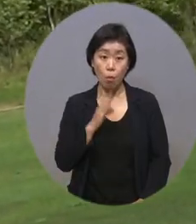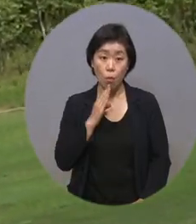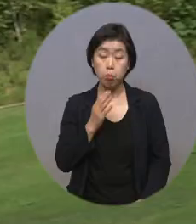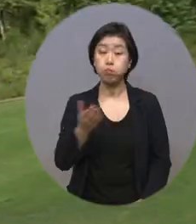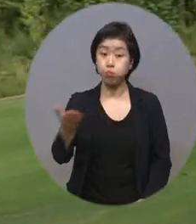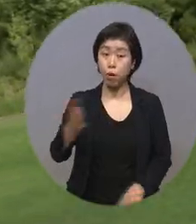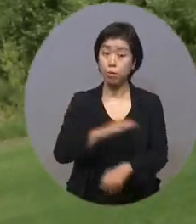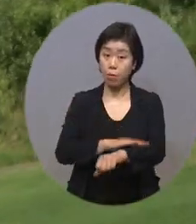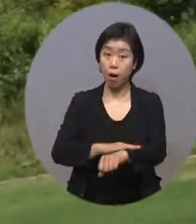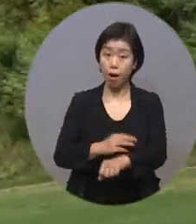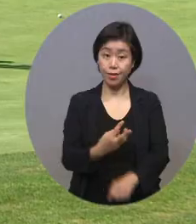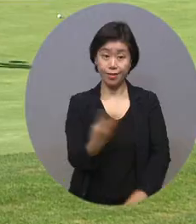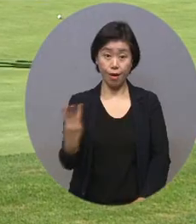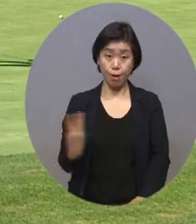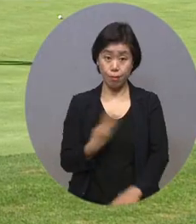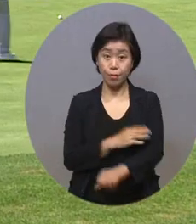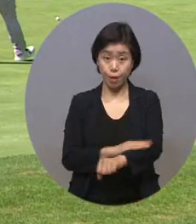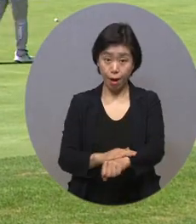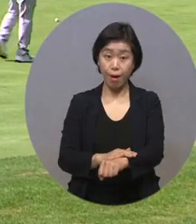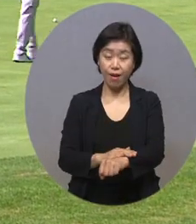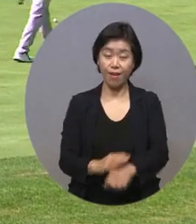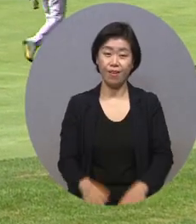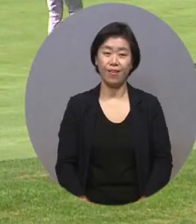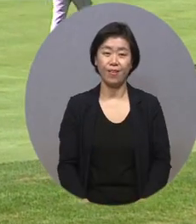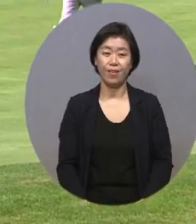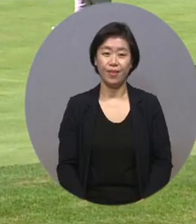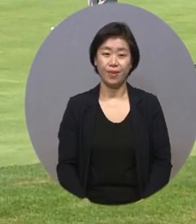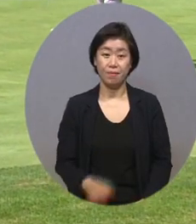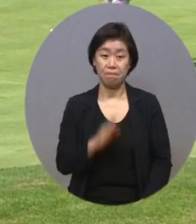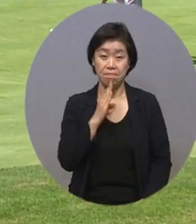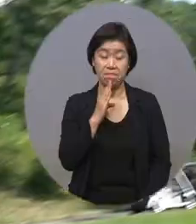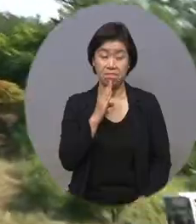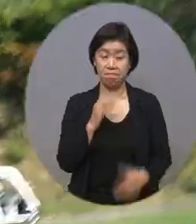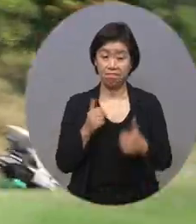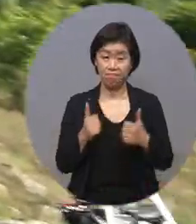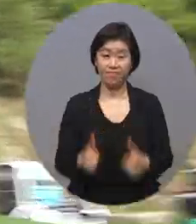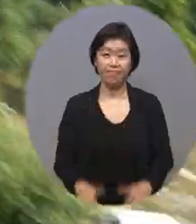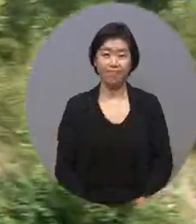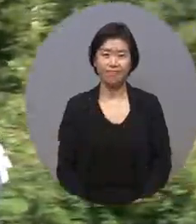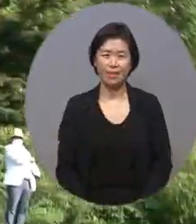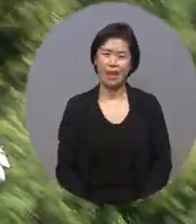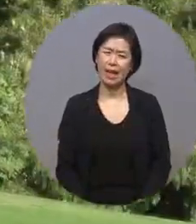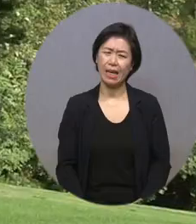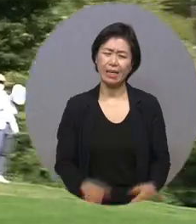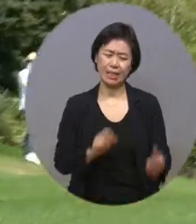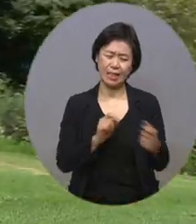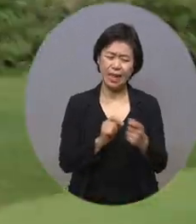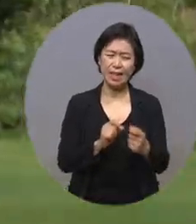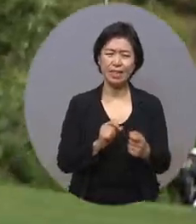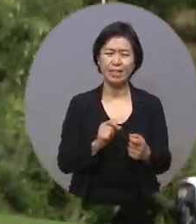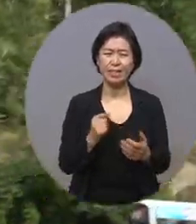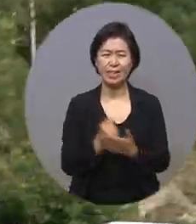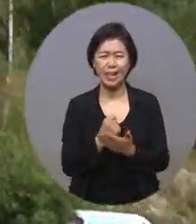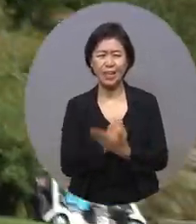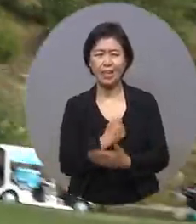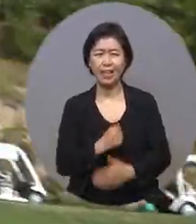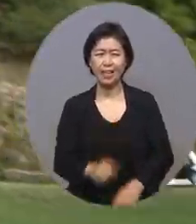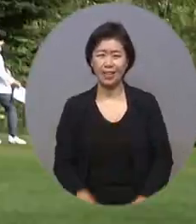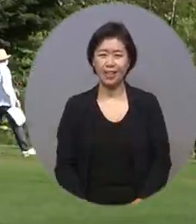이것도 잘 쳤다. 우와, 셋 다 잘 쳤어. 나이스. 나이스 온. 아, 짧았어.